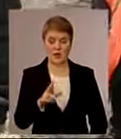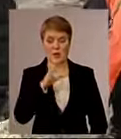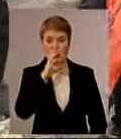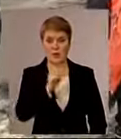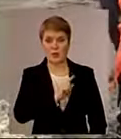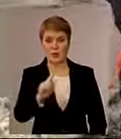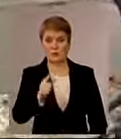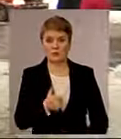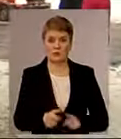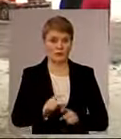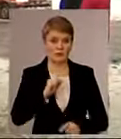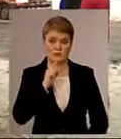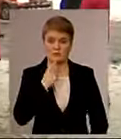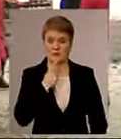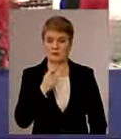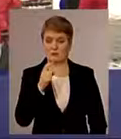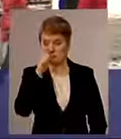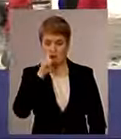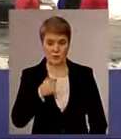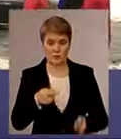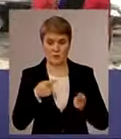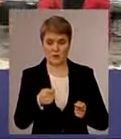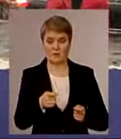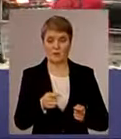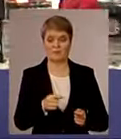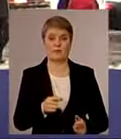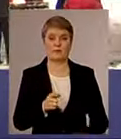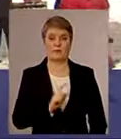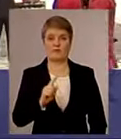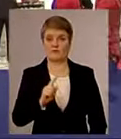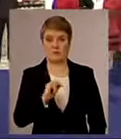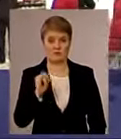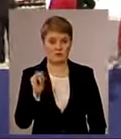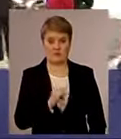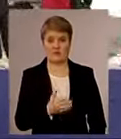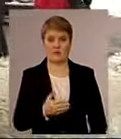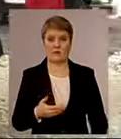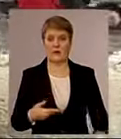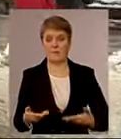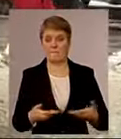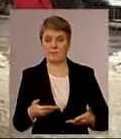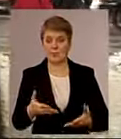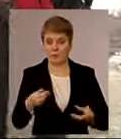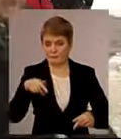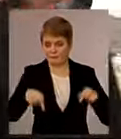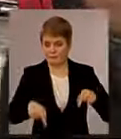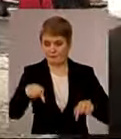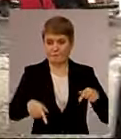дуже важко добратися. Плохо добиратися. Транспорт плохо їздить. Пішком ходити, промокає все.